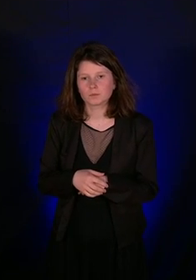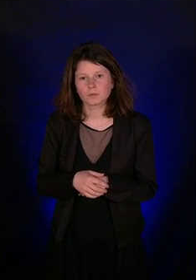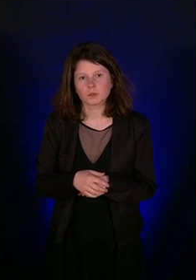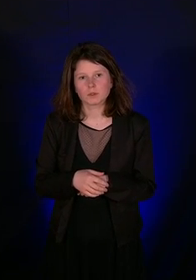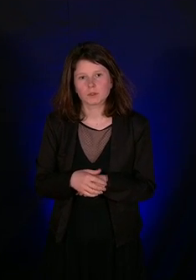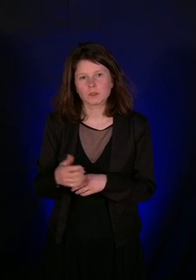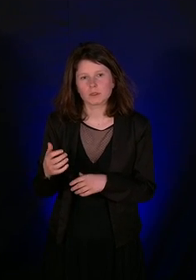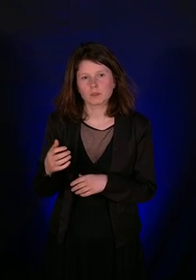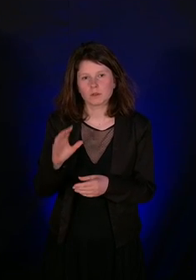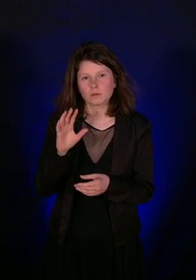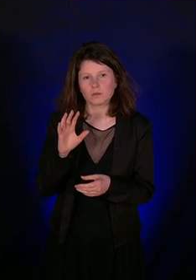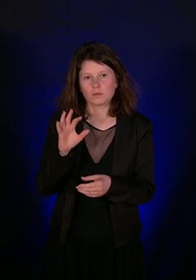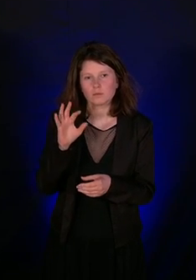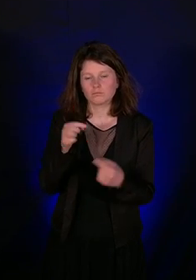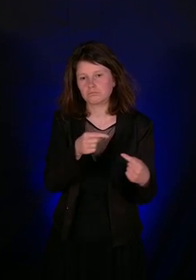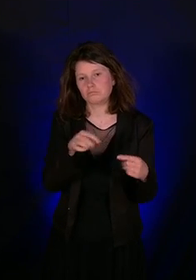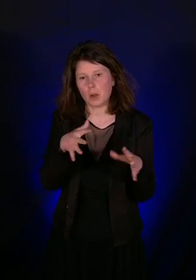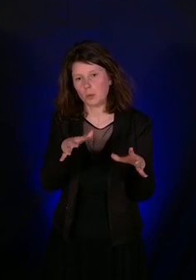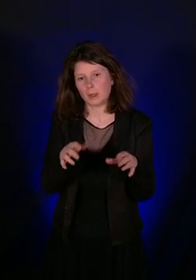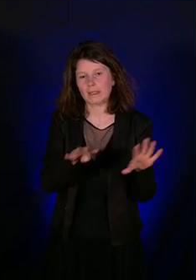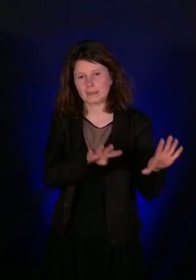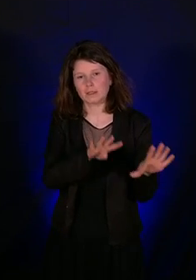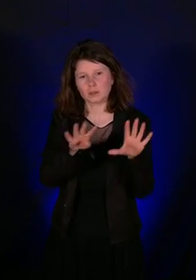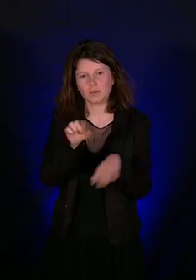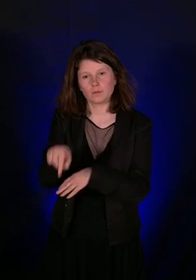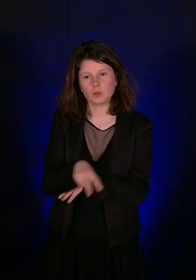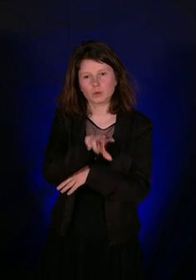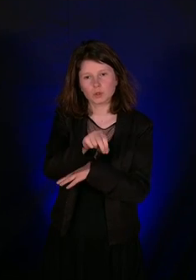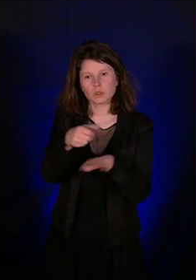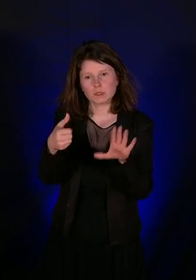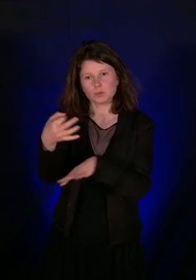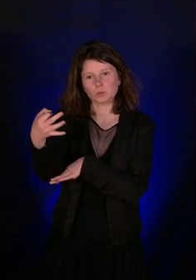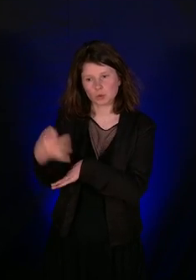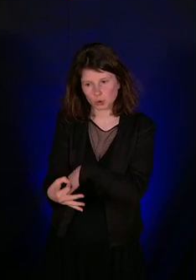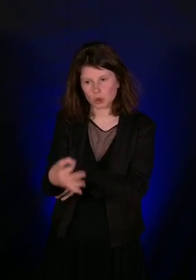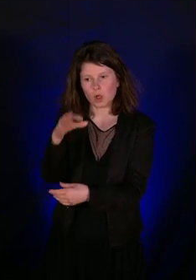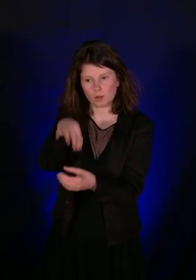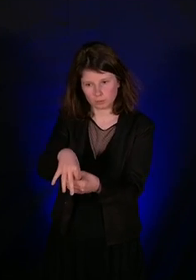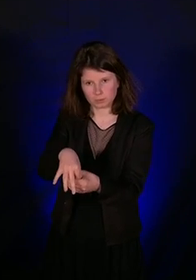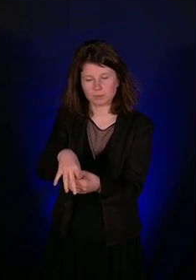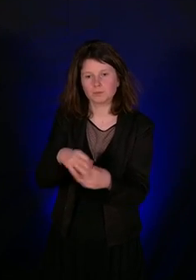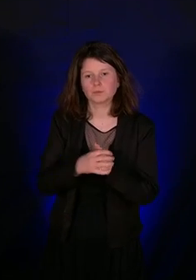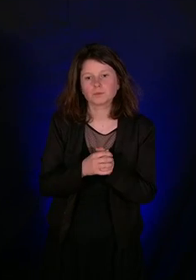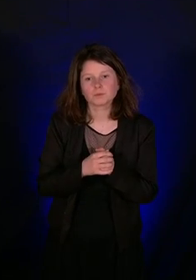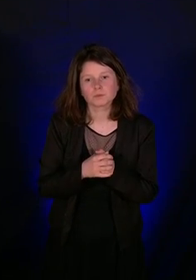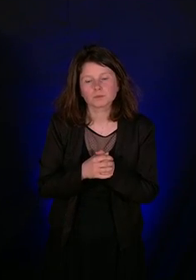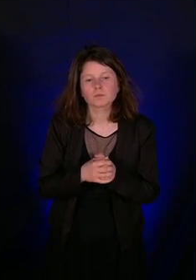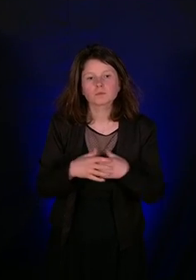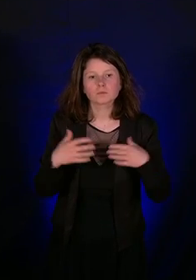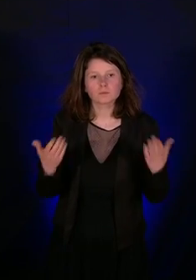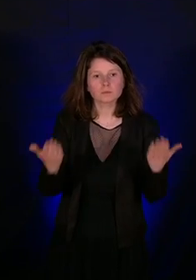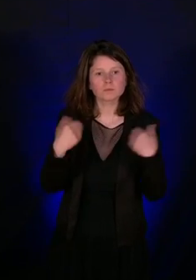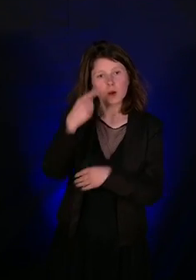561431 voix soit 99,36 % des voix disponible le nombre de suffrages